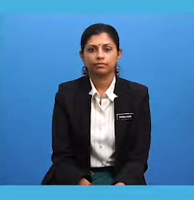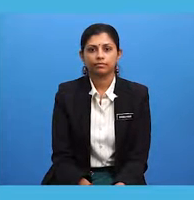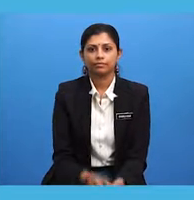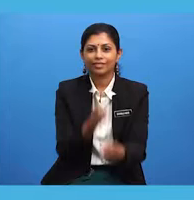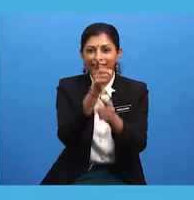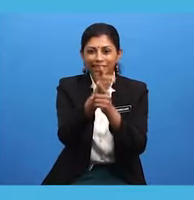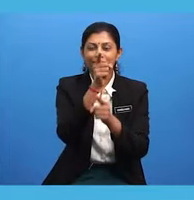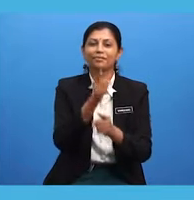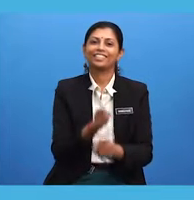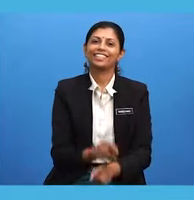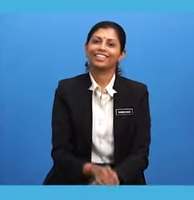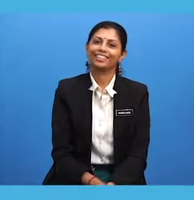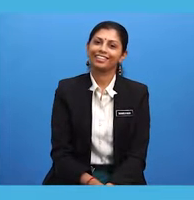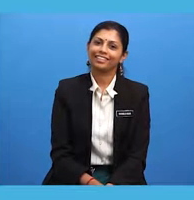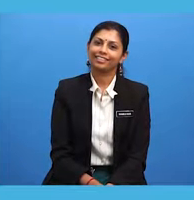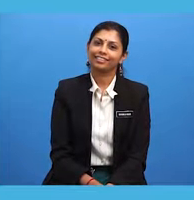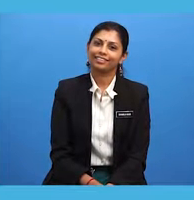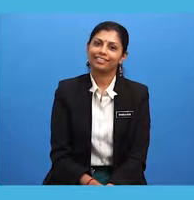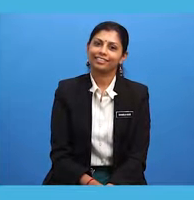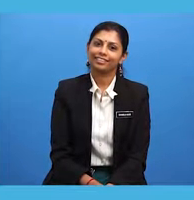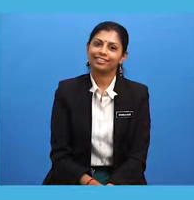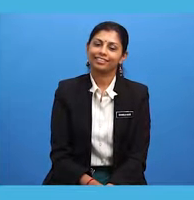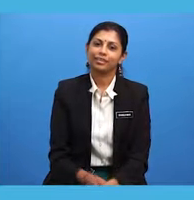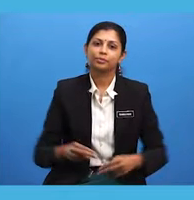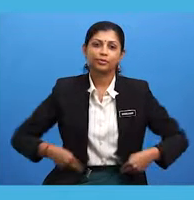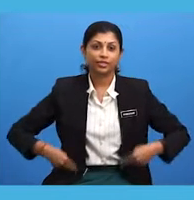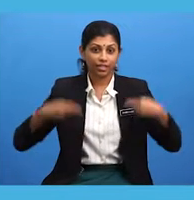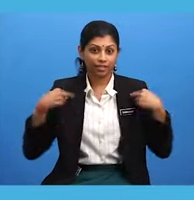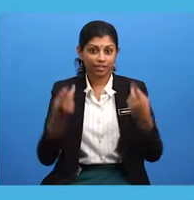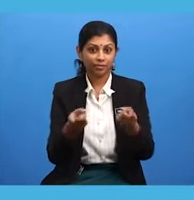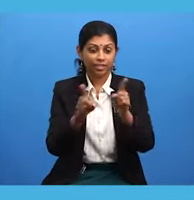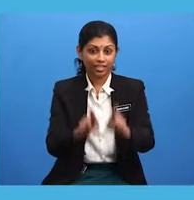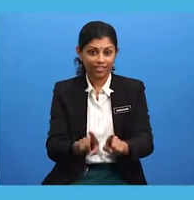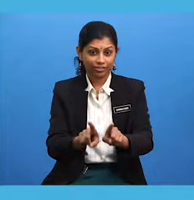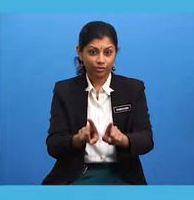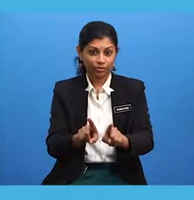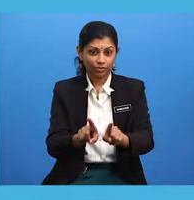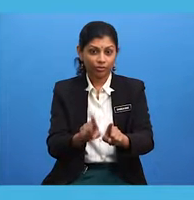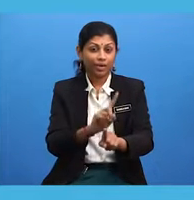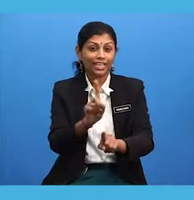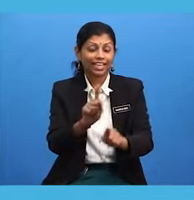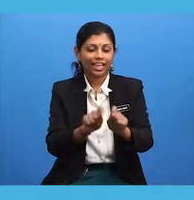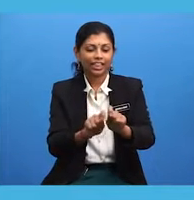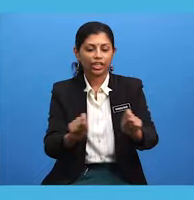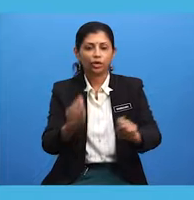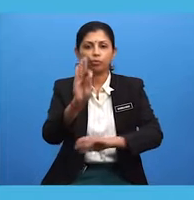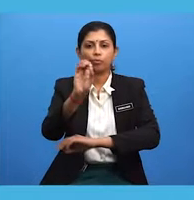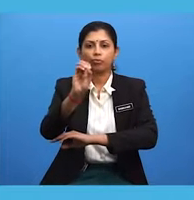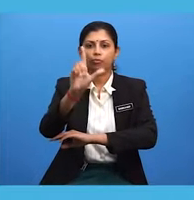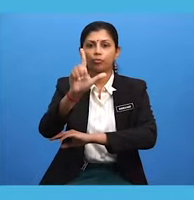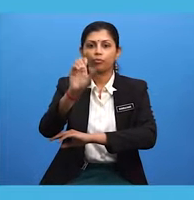Tepat sekali jawapan murid-murid. Persenyawaan berlaku di tube falopio,